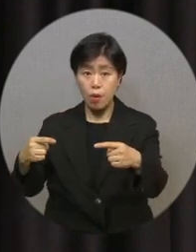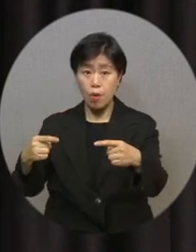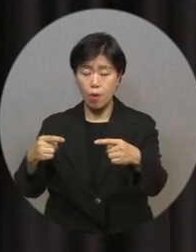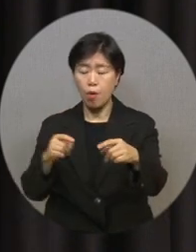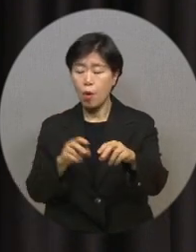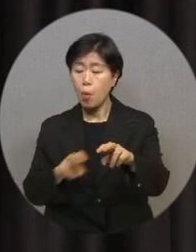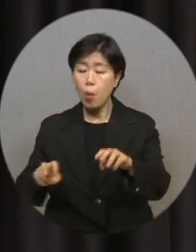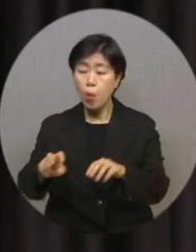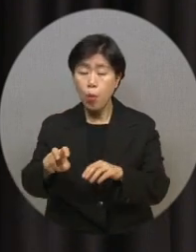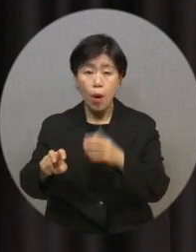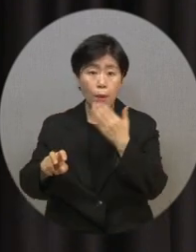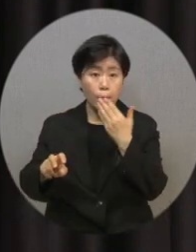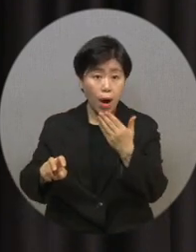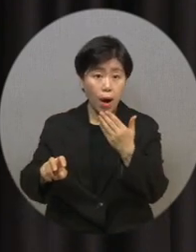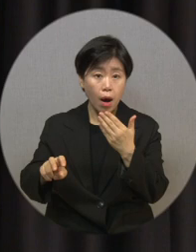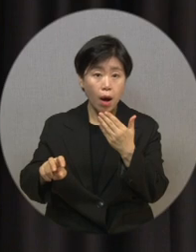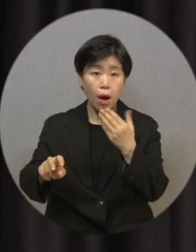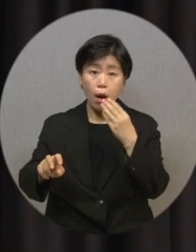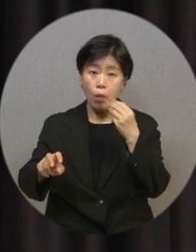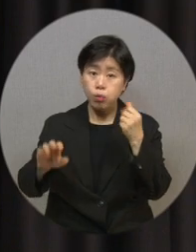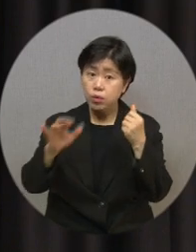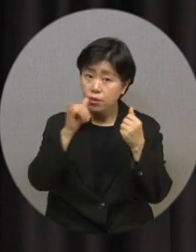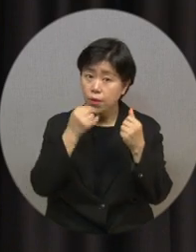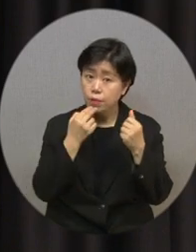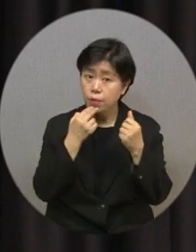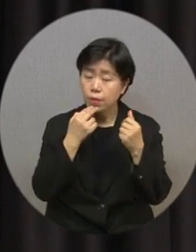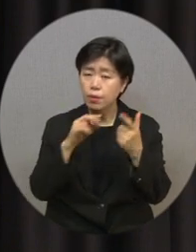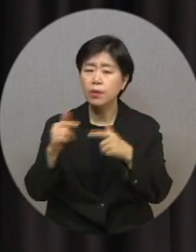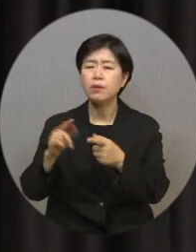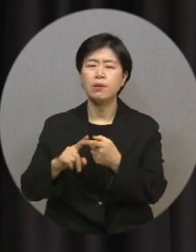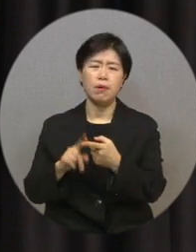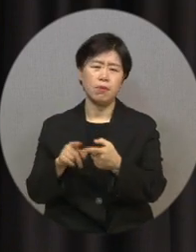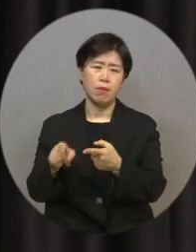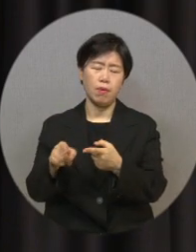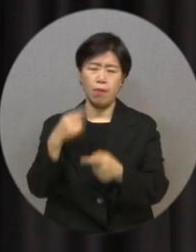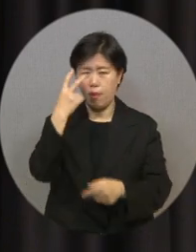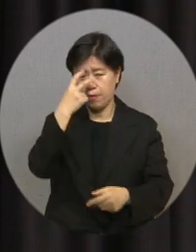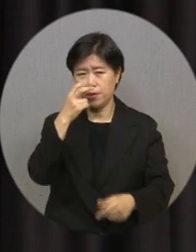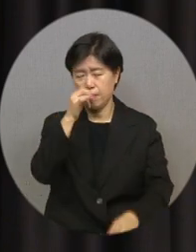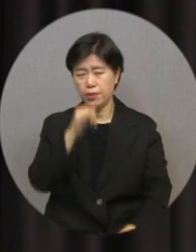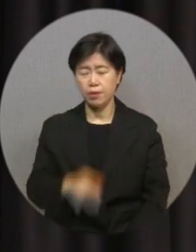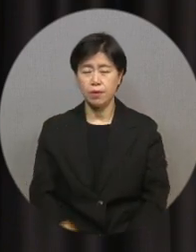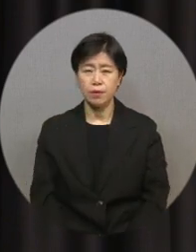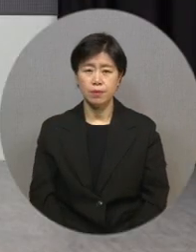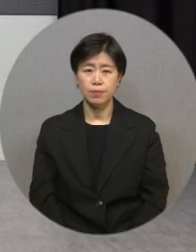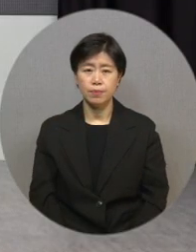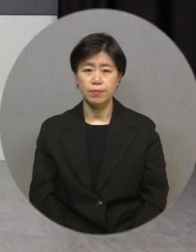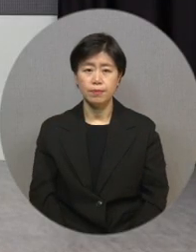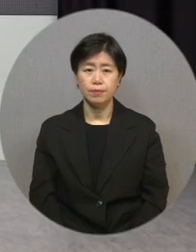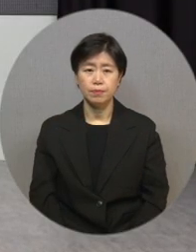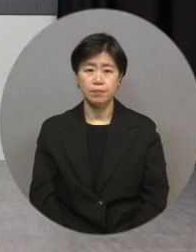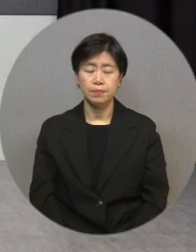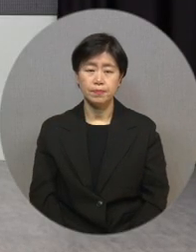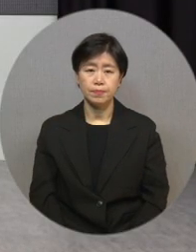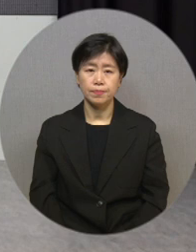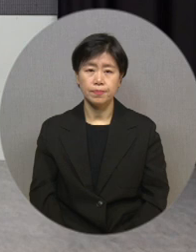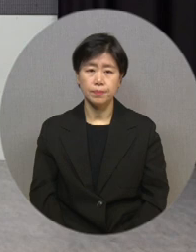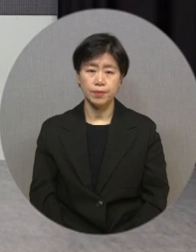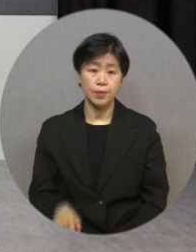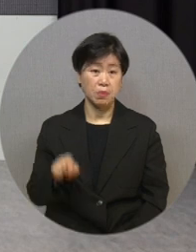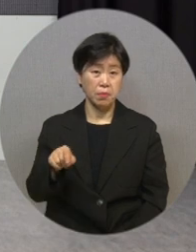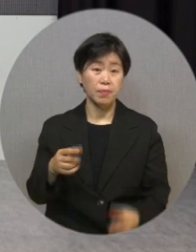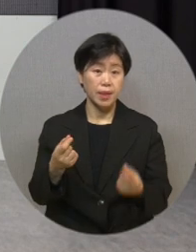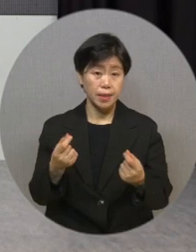보폭이 이런 것들이 법으로는 강제적으로 규제하는 데는 좀 일정 부분 어려움이 있어서 그런 거를 bfc